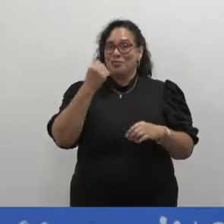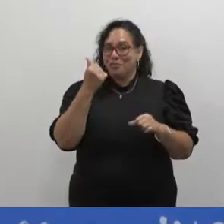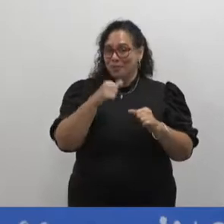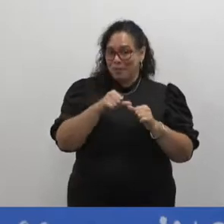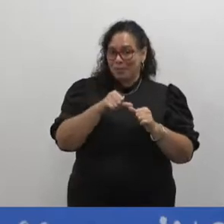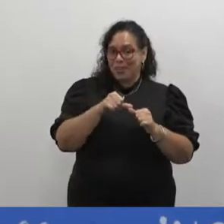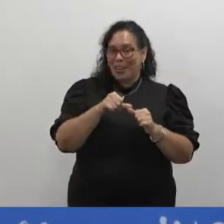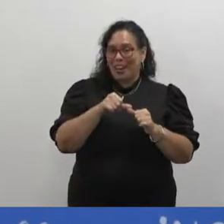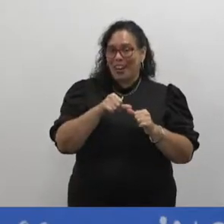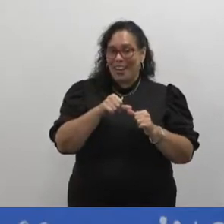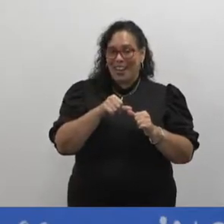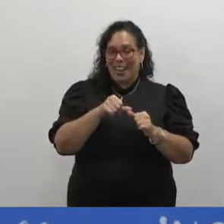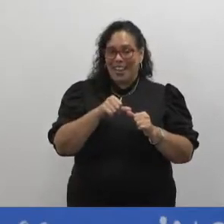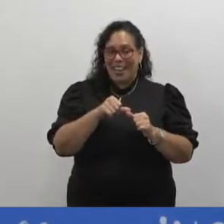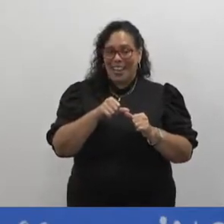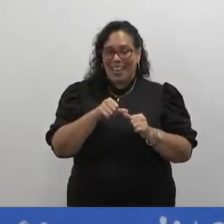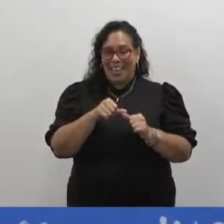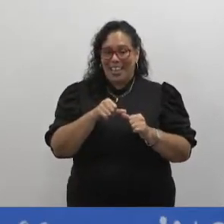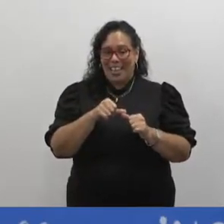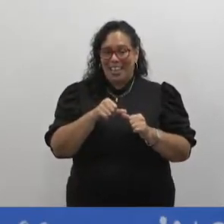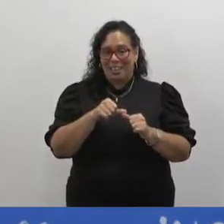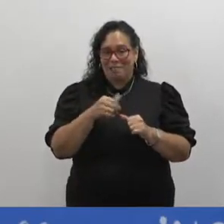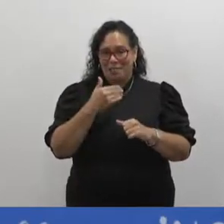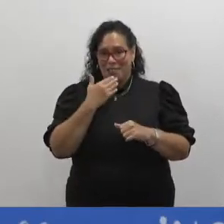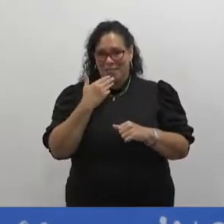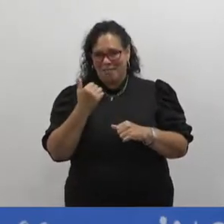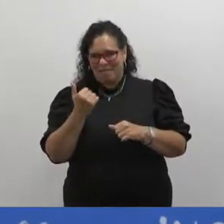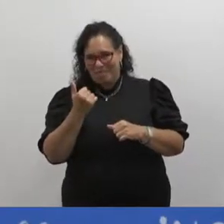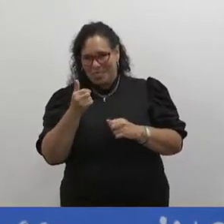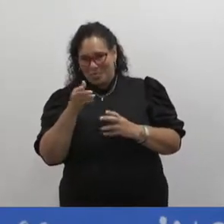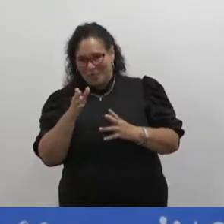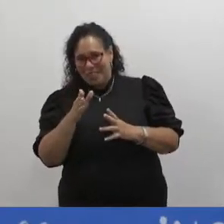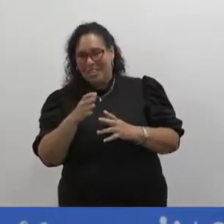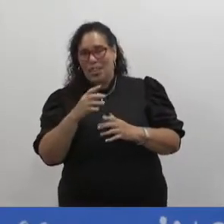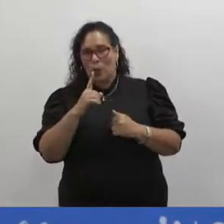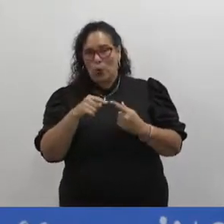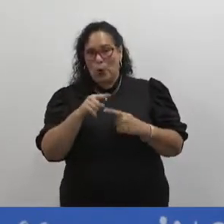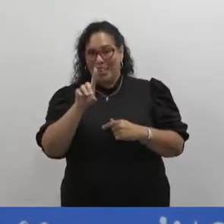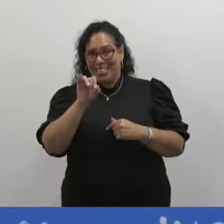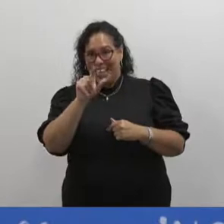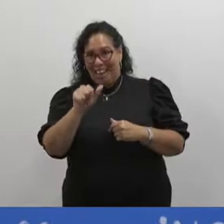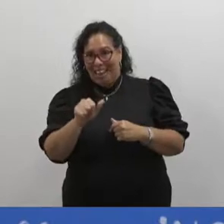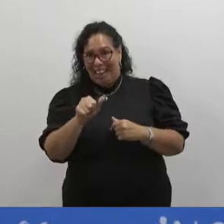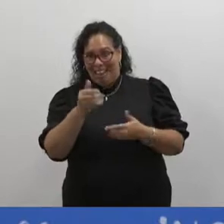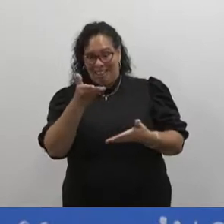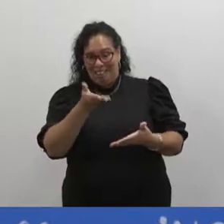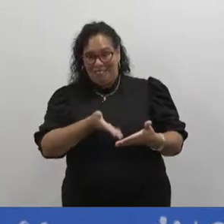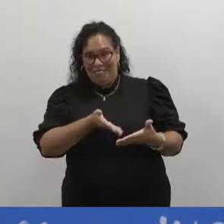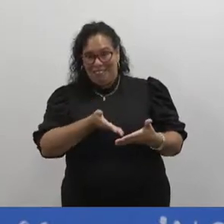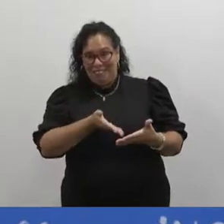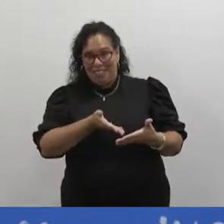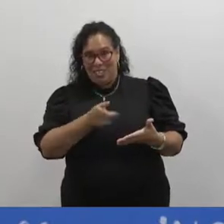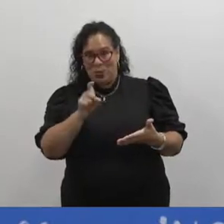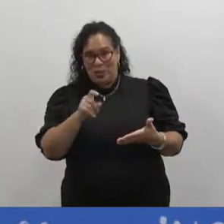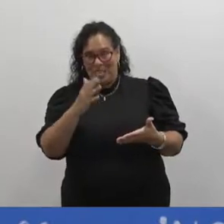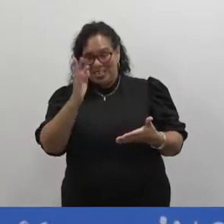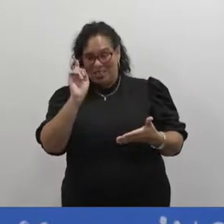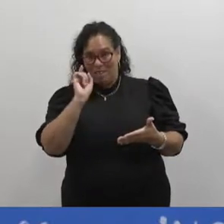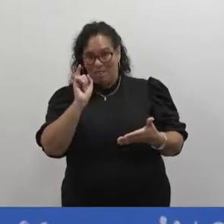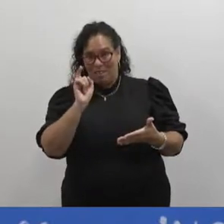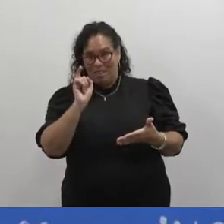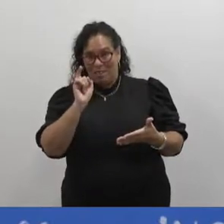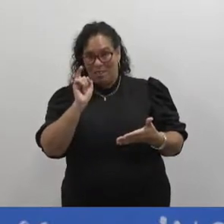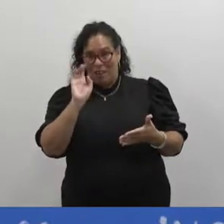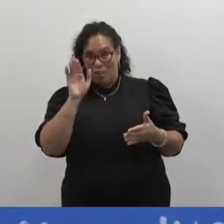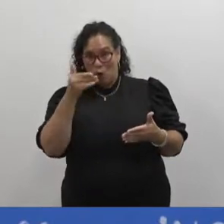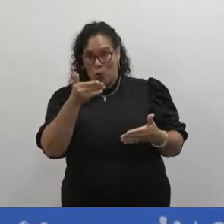rồi bọc nhầm nút thà tam lẹ khăn nạ đại thà dương nâng mà mên nâu phục hụp đôi thà lọ chọc tê thua ở vầy tam chật dương à